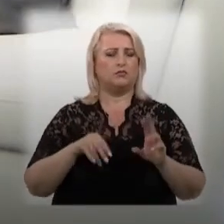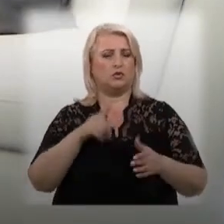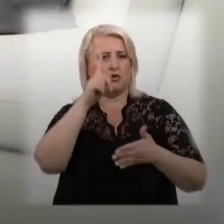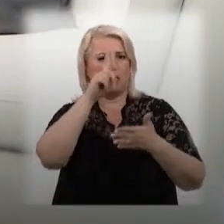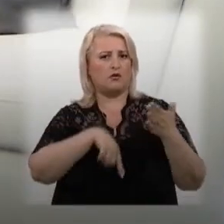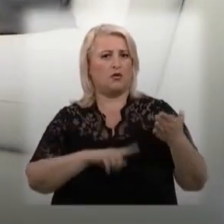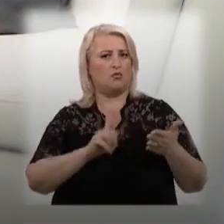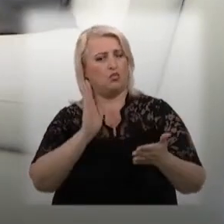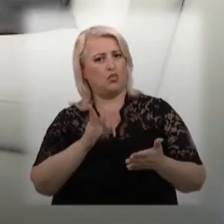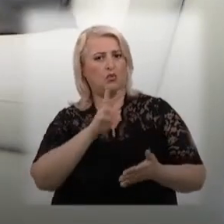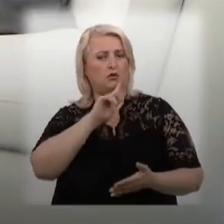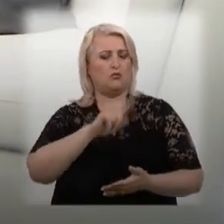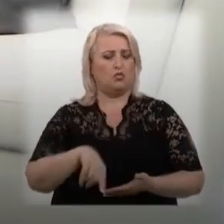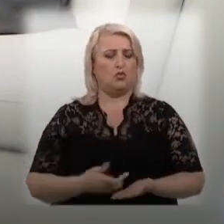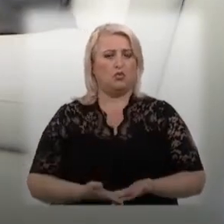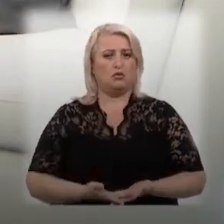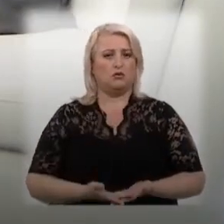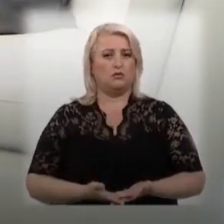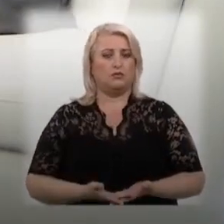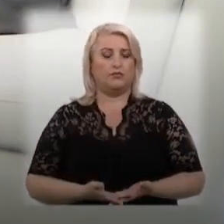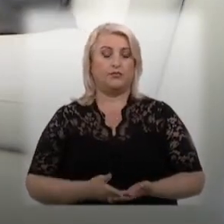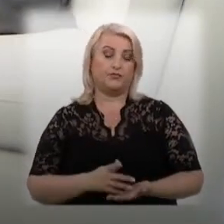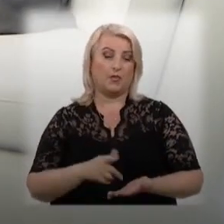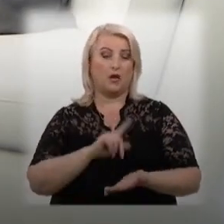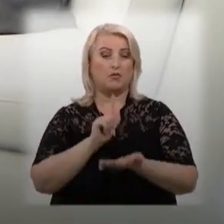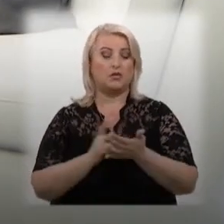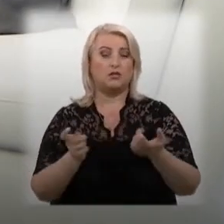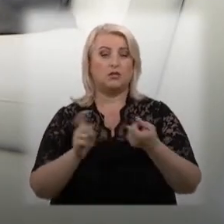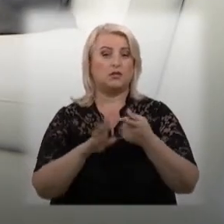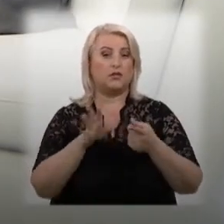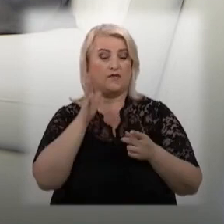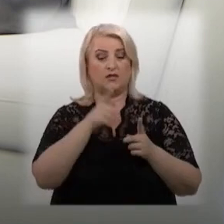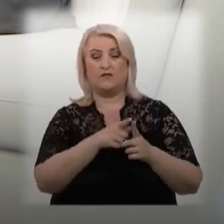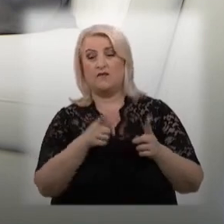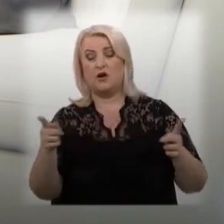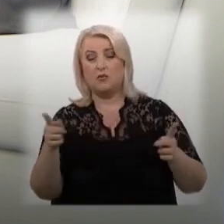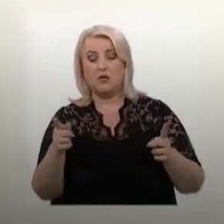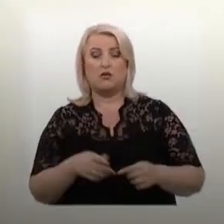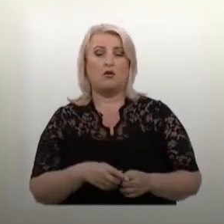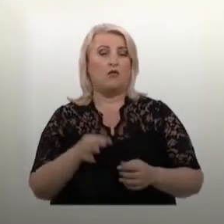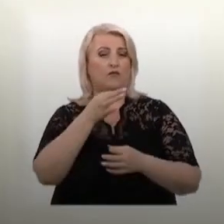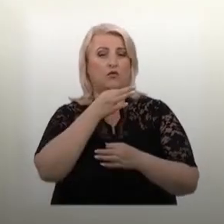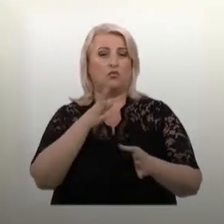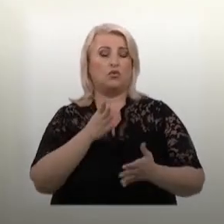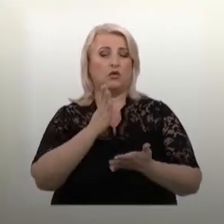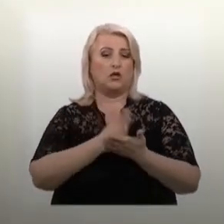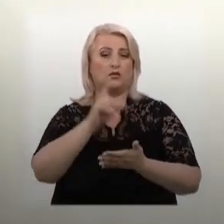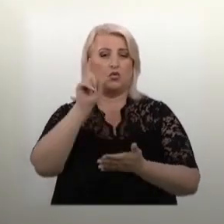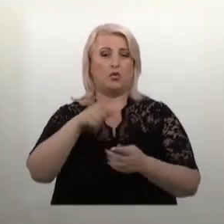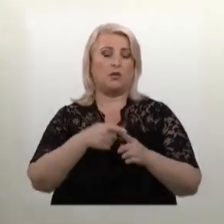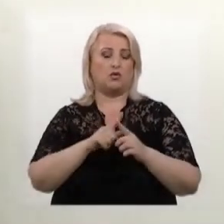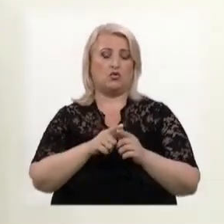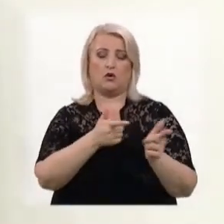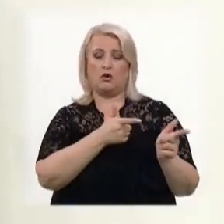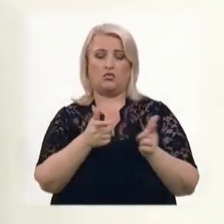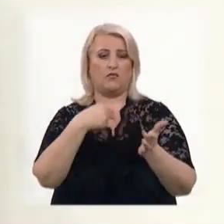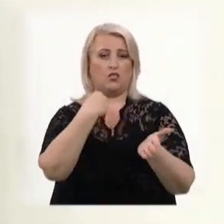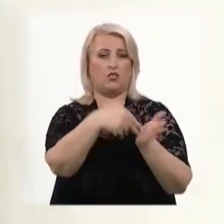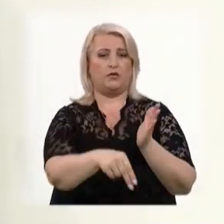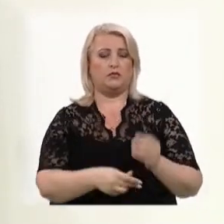îmi pun bifă Uite funcționează Cu siguranță indiferent de ciclu tranzacții oricând sunt cei care sunt gata scanteile